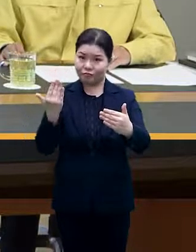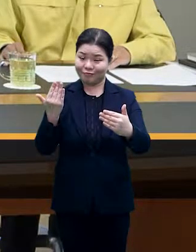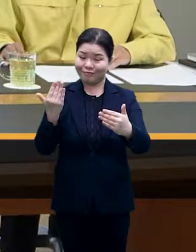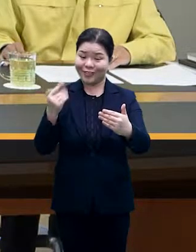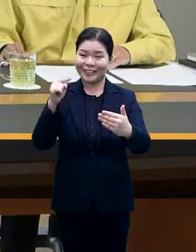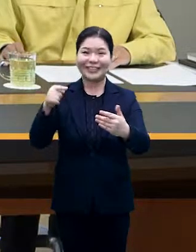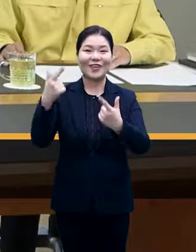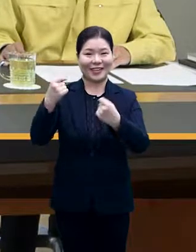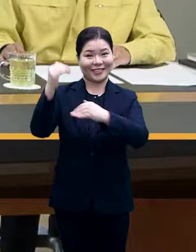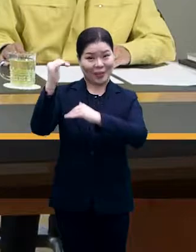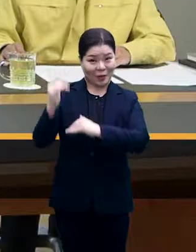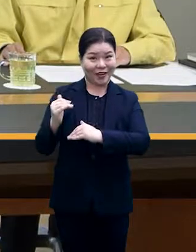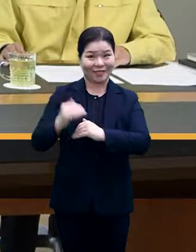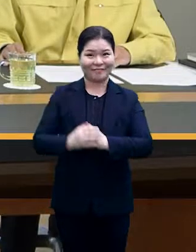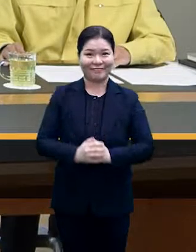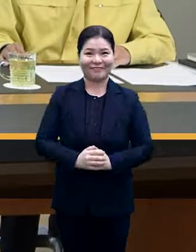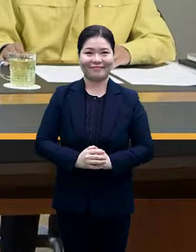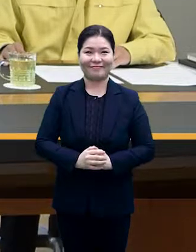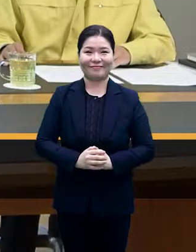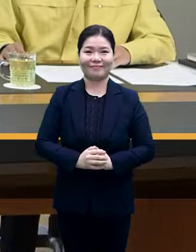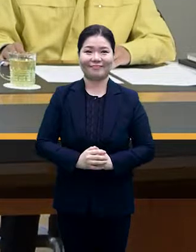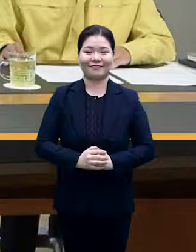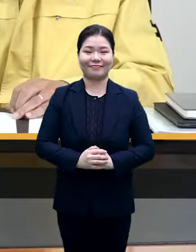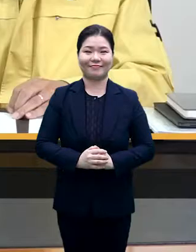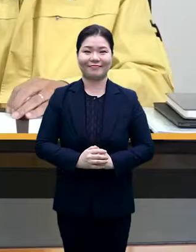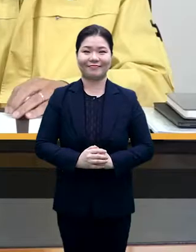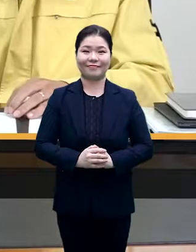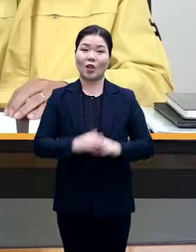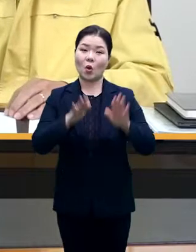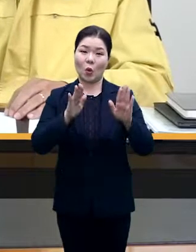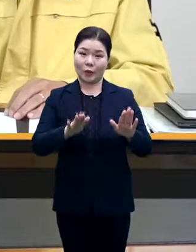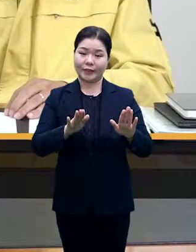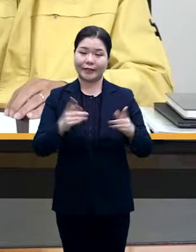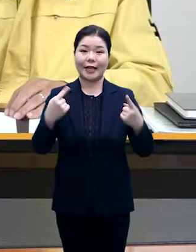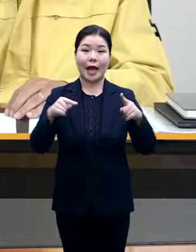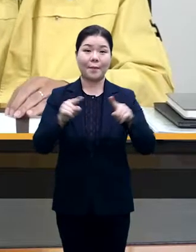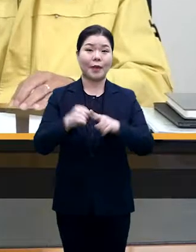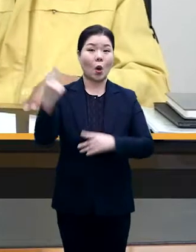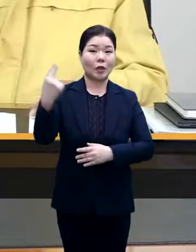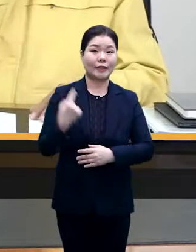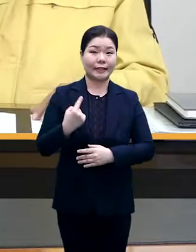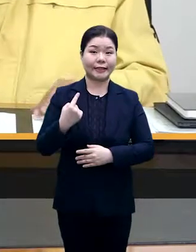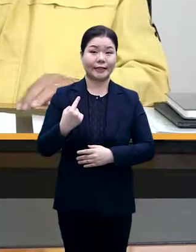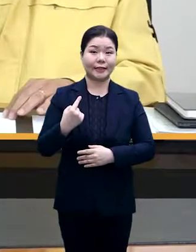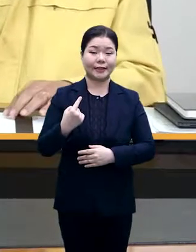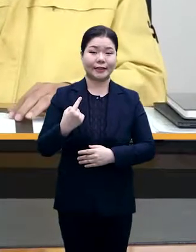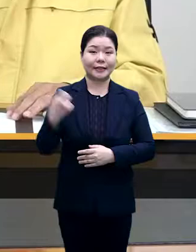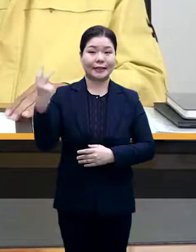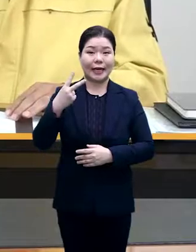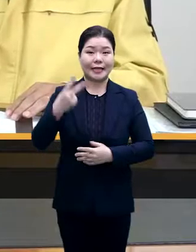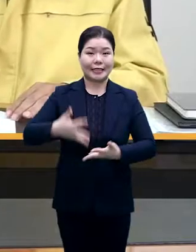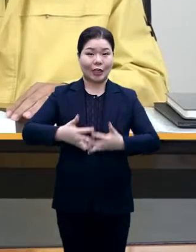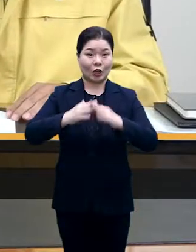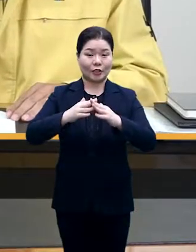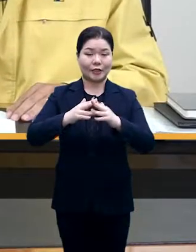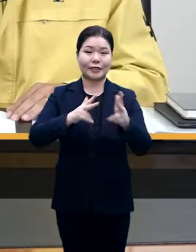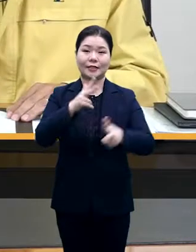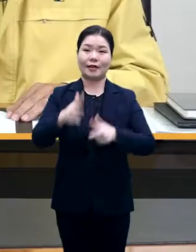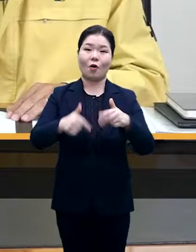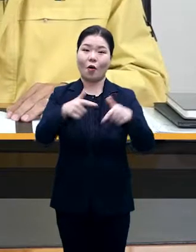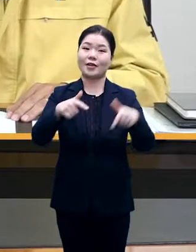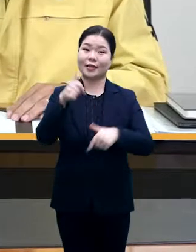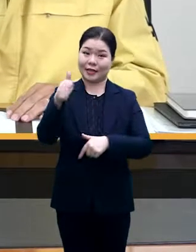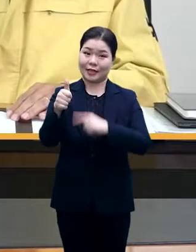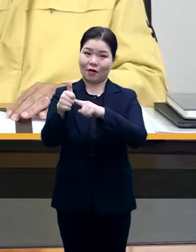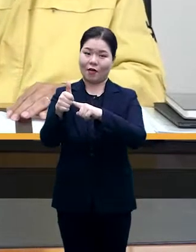진행을 하면 되는 그런 부분입니다. 오늘 이 자리에 함께 하신 우리 김영인 재건축